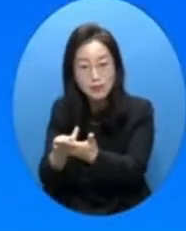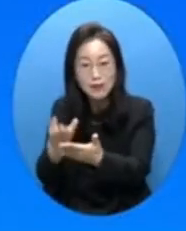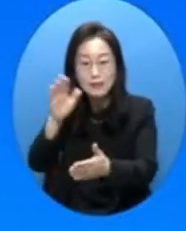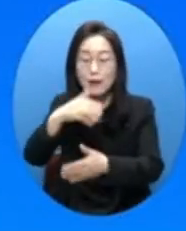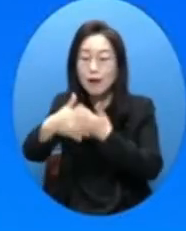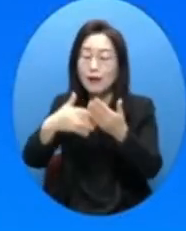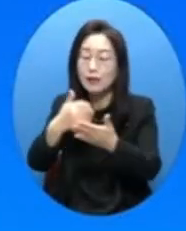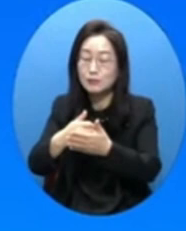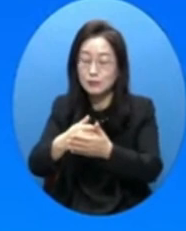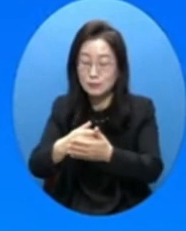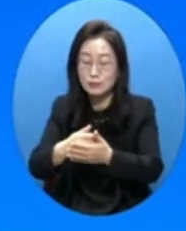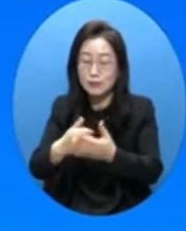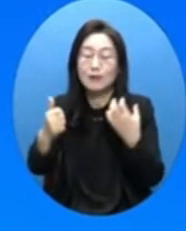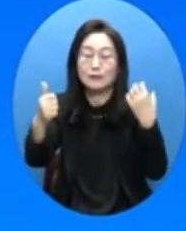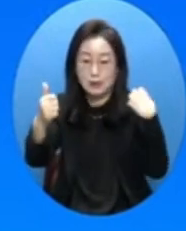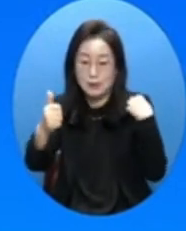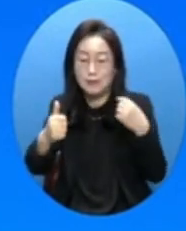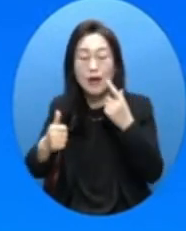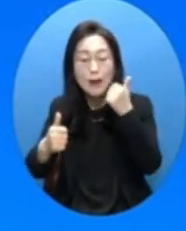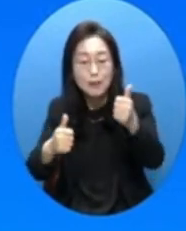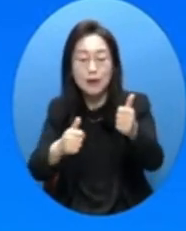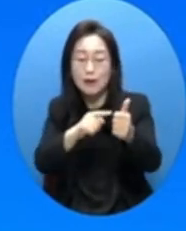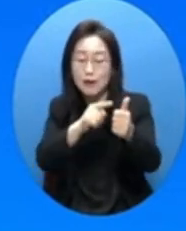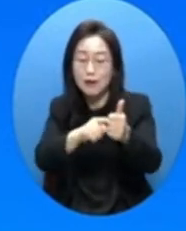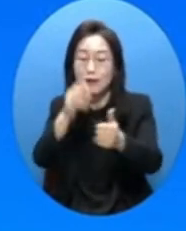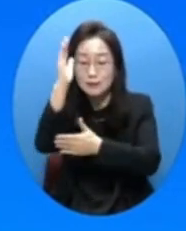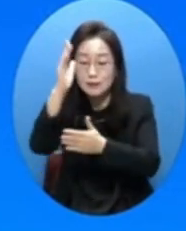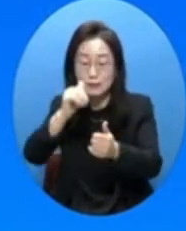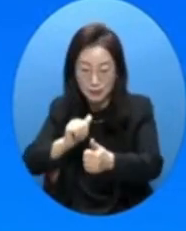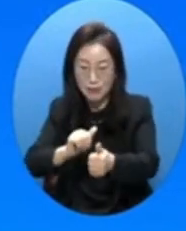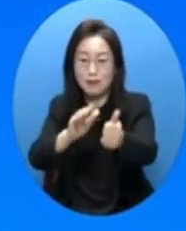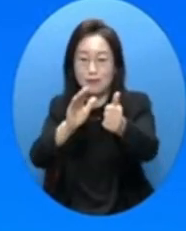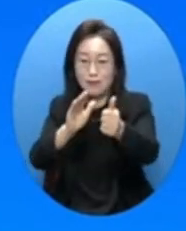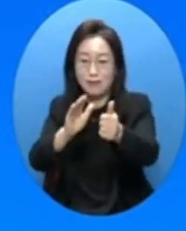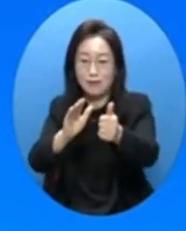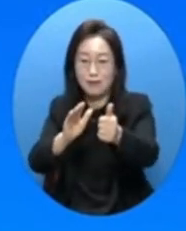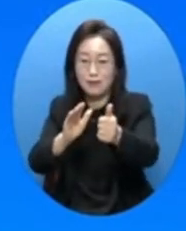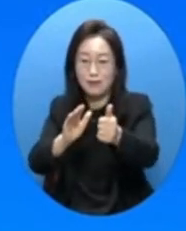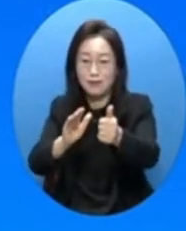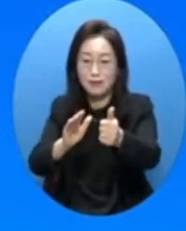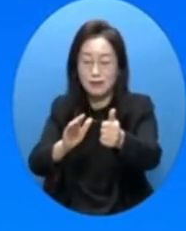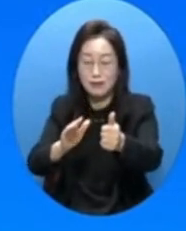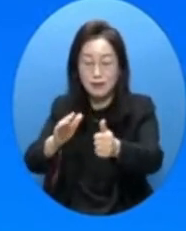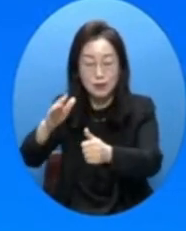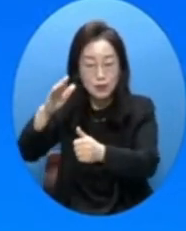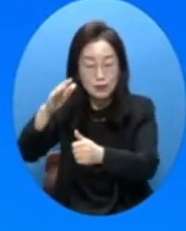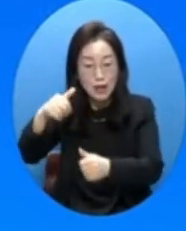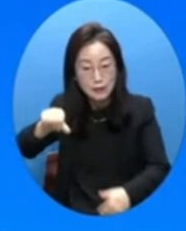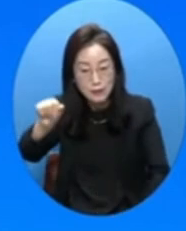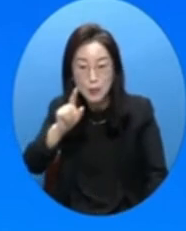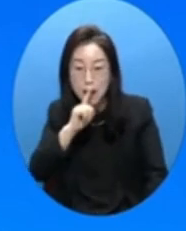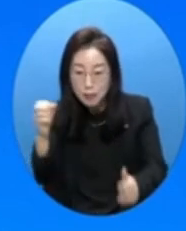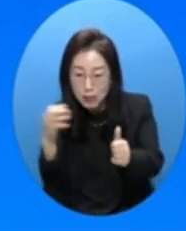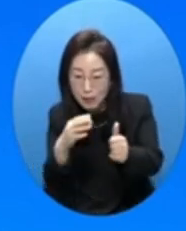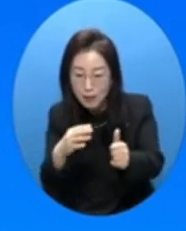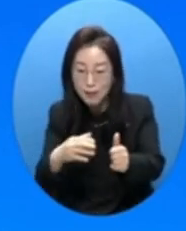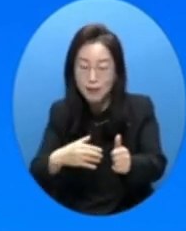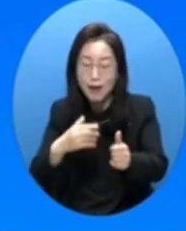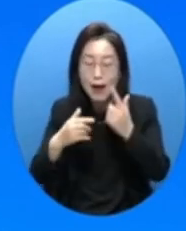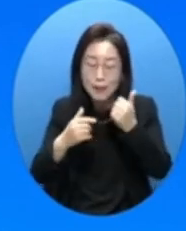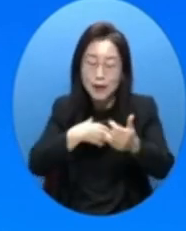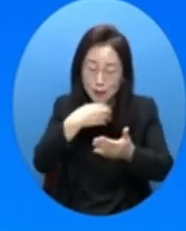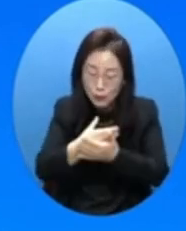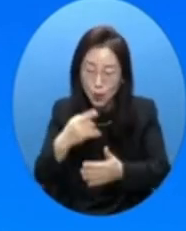하나님이 책임져주지 않겠냐고 아빠는 말씀 열심히 전하라고. 그래서 그 어린아들의 말에 아버지도 감동받고